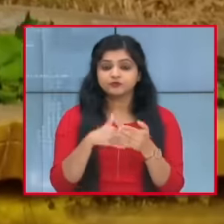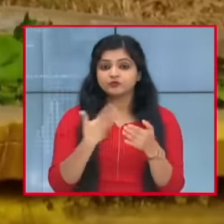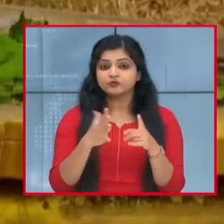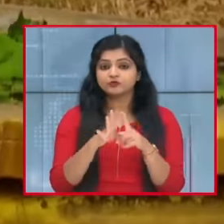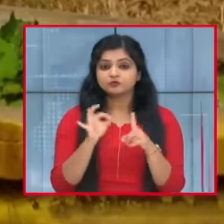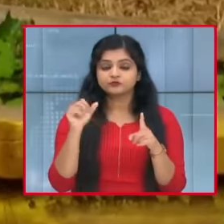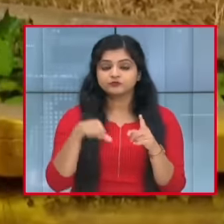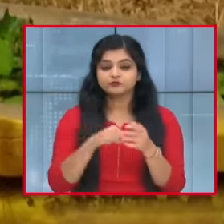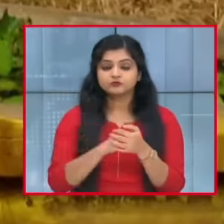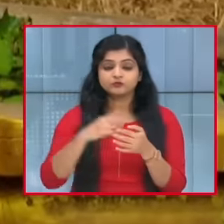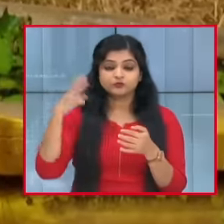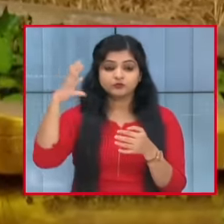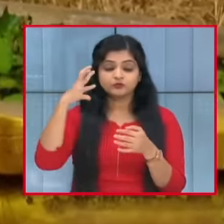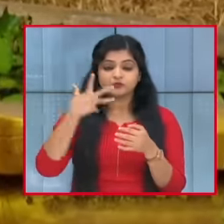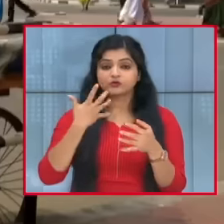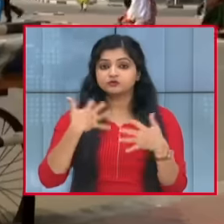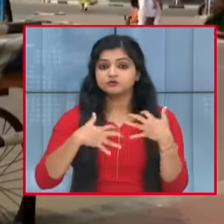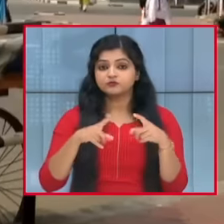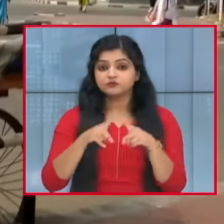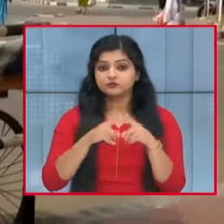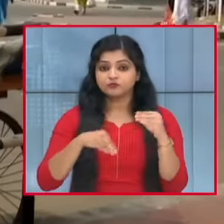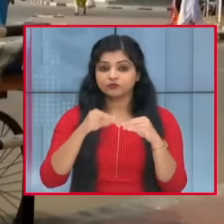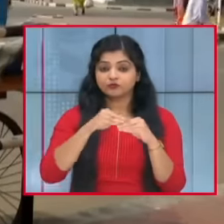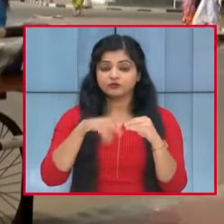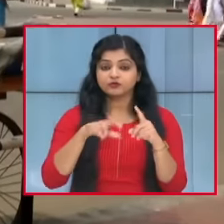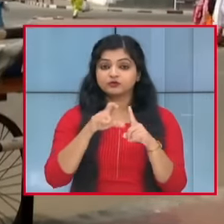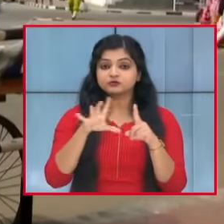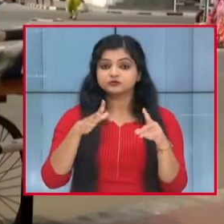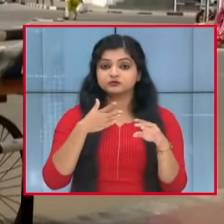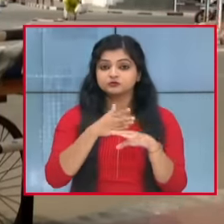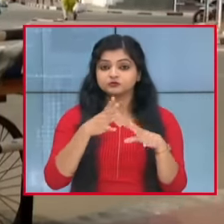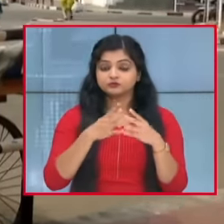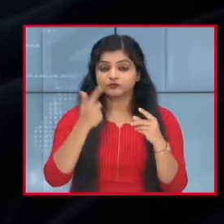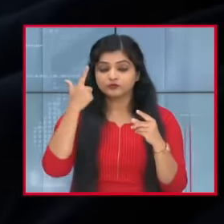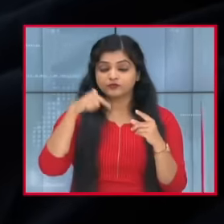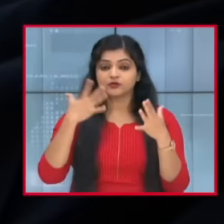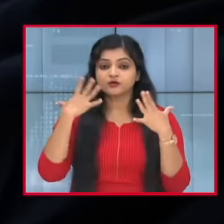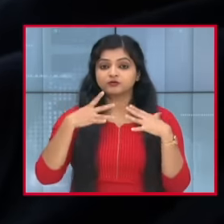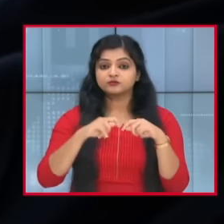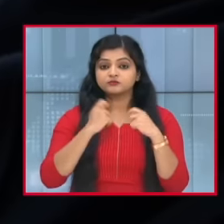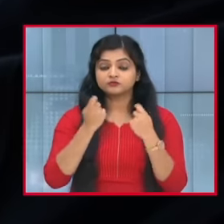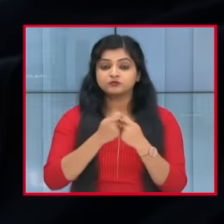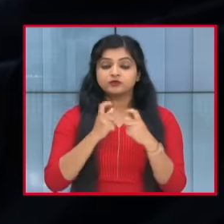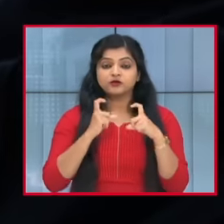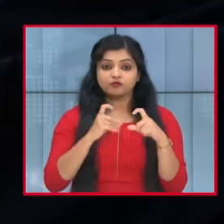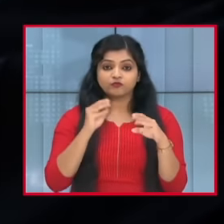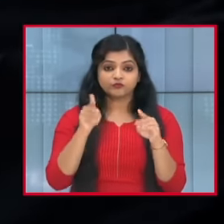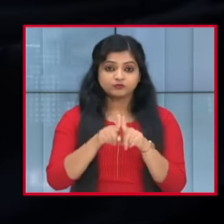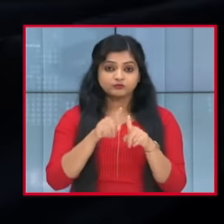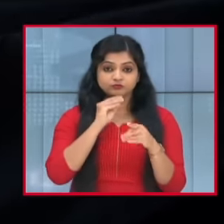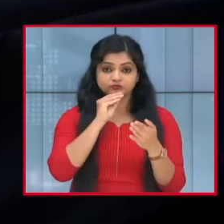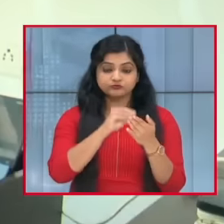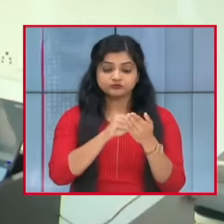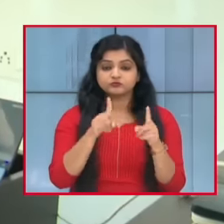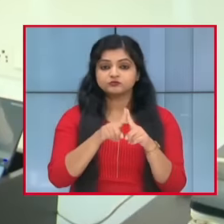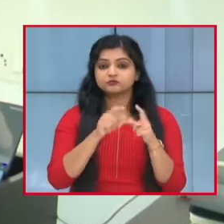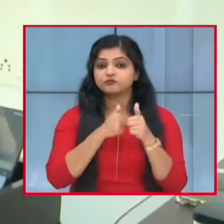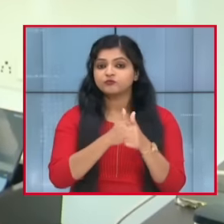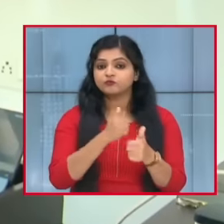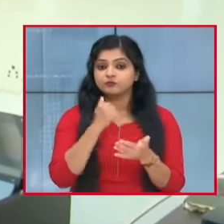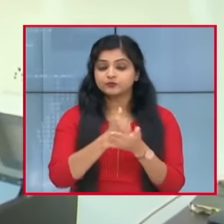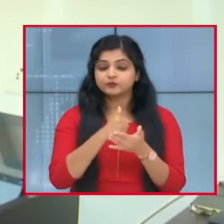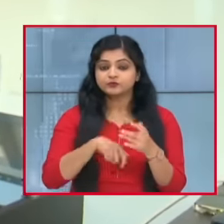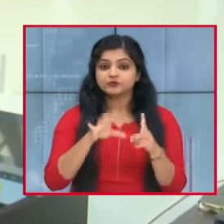പറ്റില്ലല്ലോ. സൂര്യാഘാത സാധ്യത നിലനിൽക്കുന്നതിനാൽ ദുരന്ത നിവാരണ അതോറിറ്റിയും ആരോഗ്യ വകുപ്പും പുറപ്പെടുവിച്ചിട്ടുള്ള ജാഗ്രതാ മുന്നറിയിപ്പുകൾ പാലിക്കണമെന്ന്